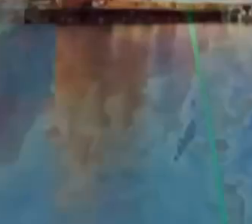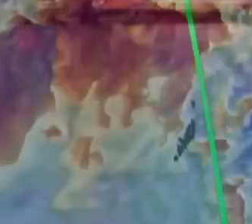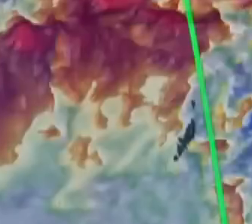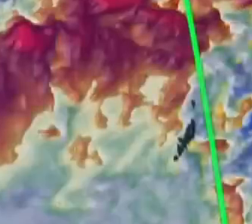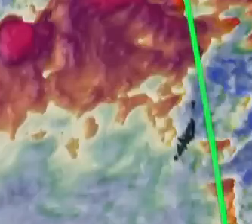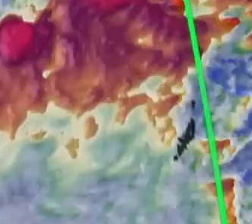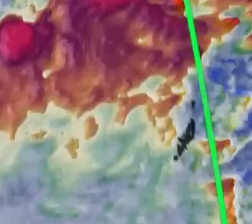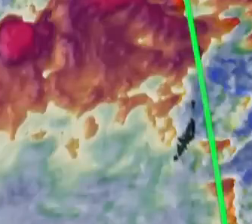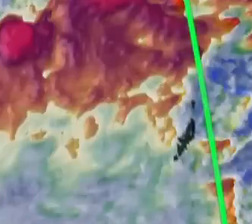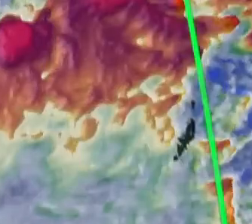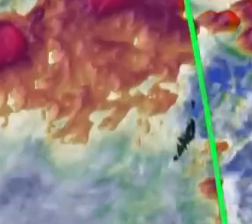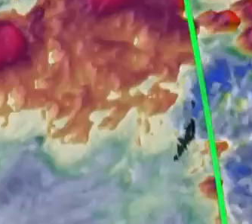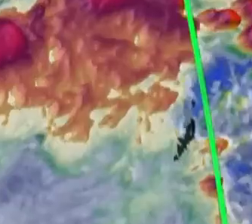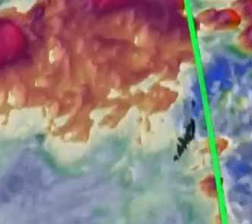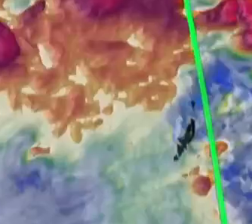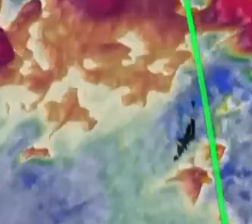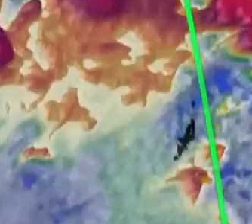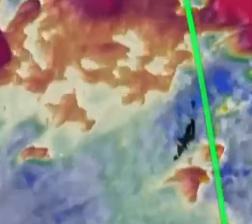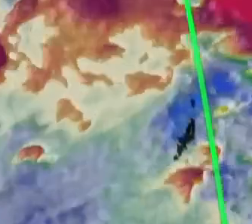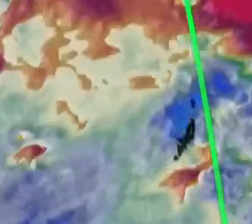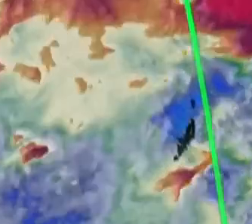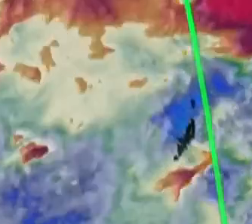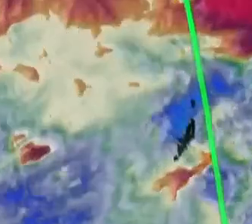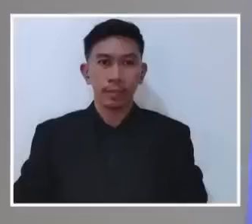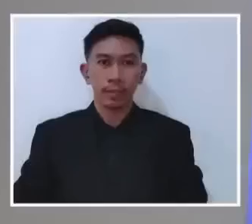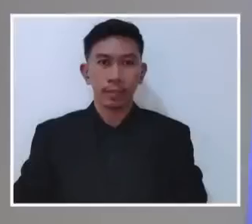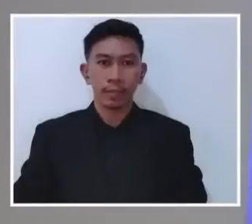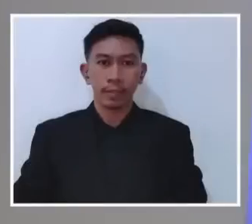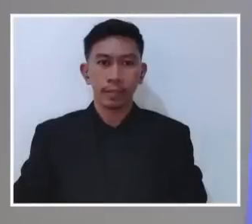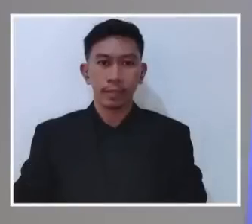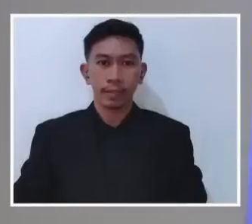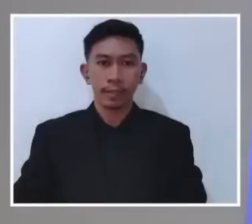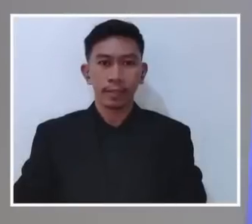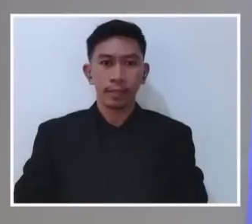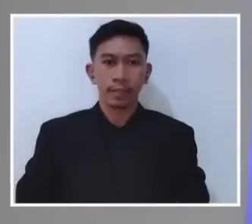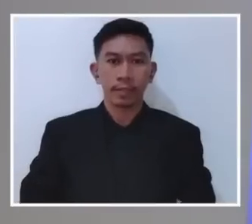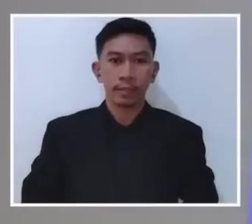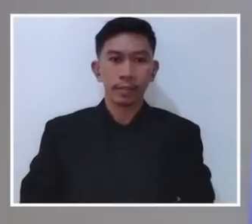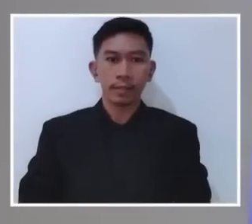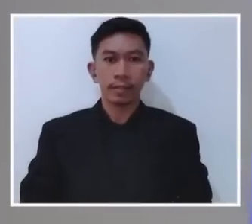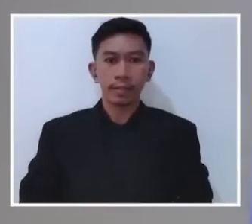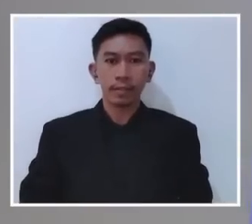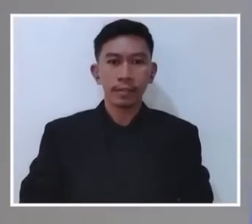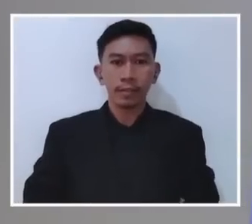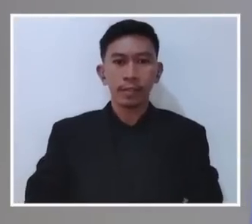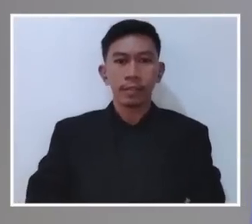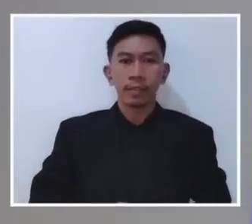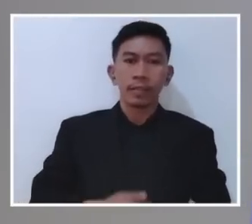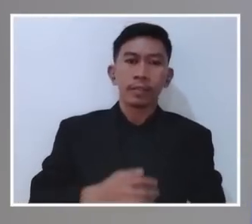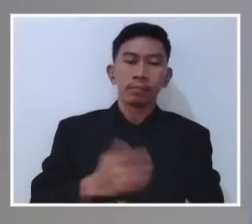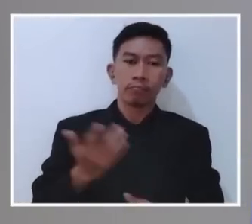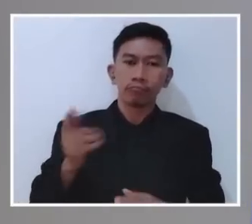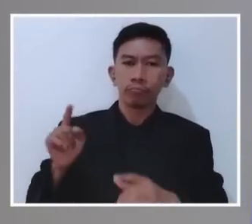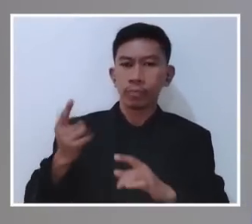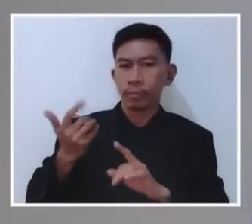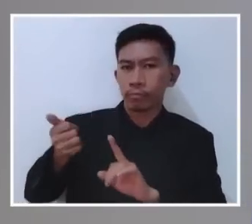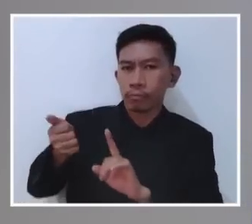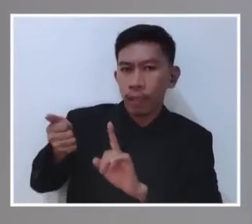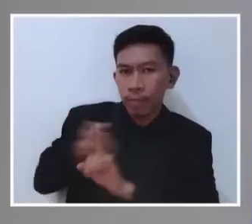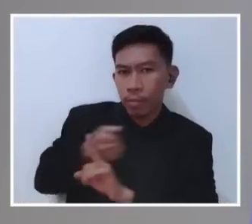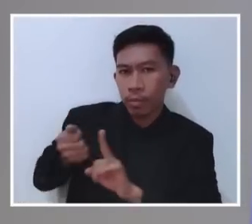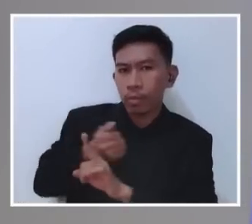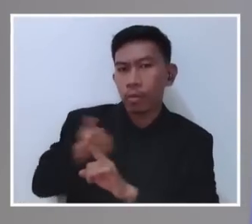ng panahon. Ako po si Ariel Rojas. Ingat, kapamilya! Dumulog sa PNP ang mga biktima ng mga online lending app